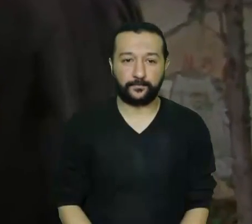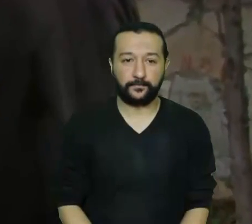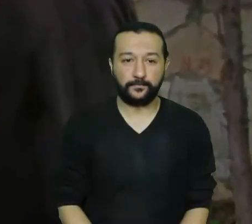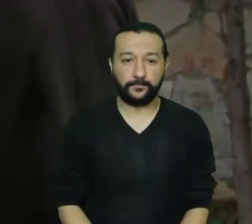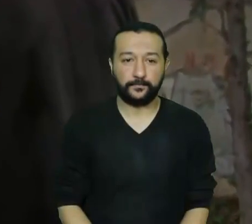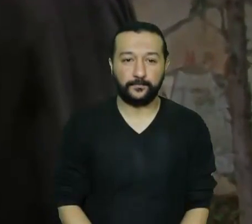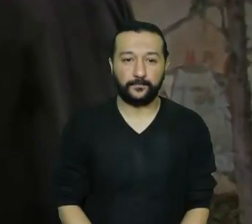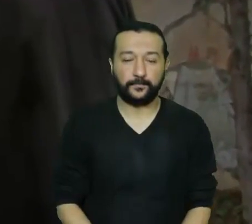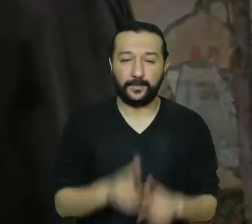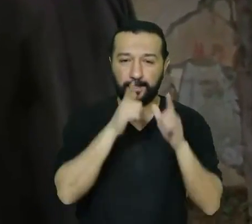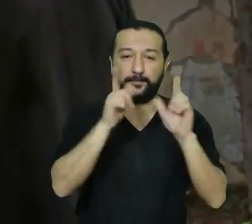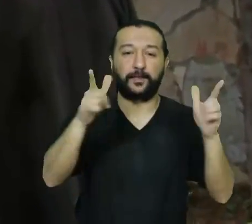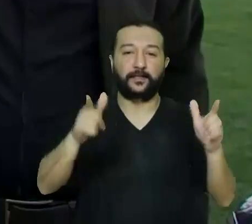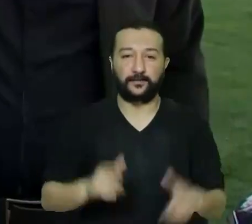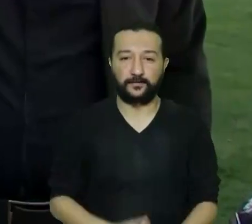Be.